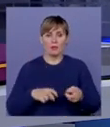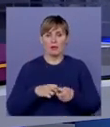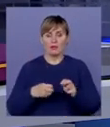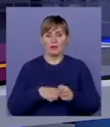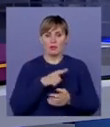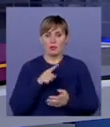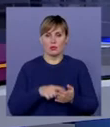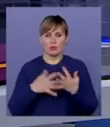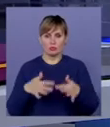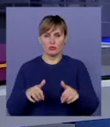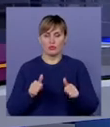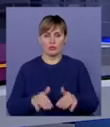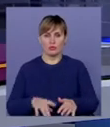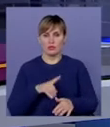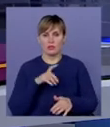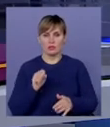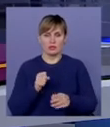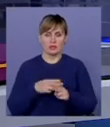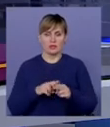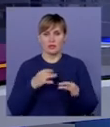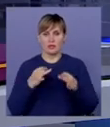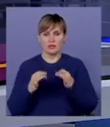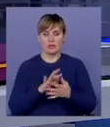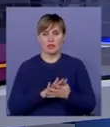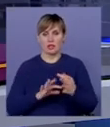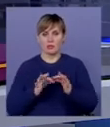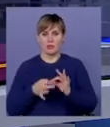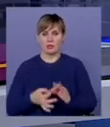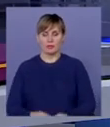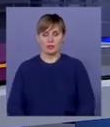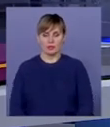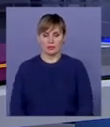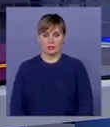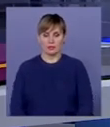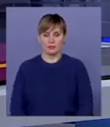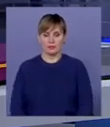вопросов уже решены. За содержательным диалогом следила Рамина Мирзалимова.